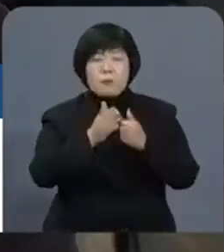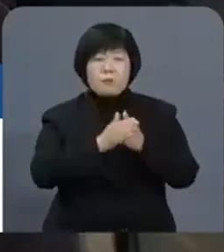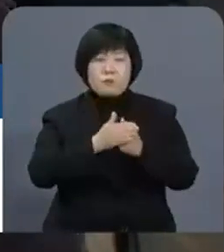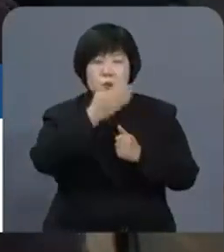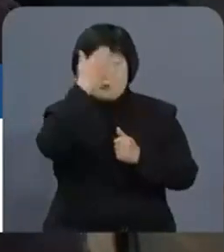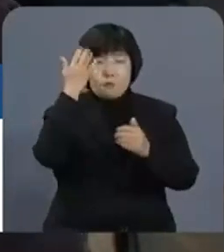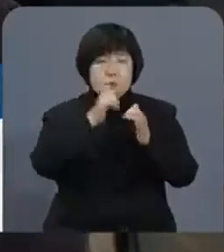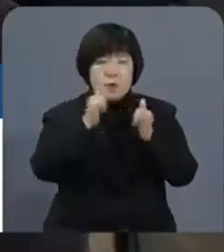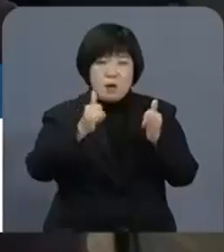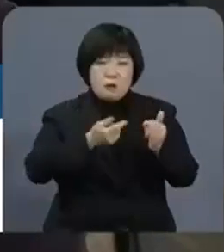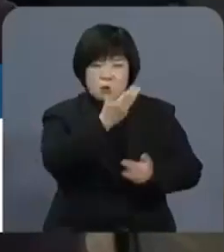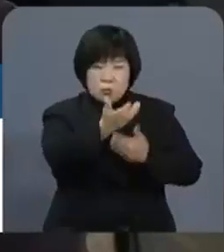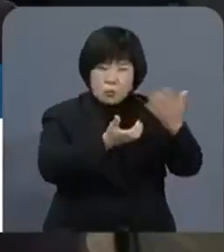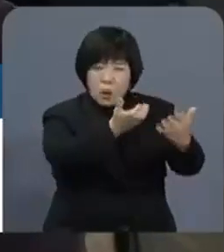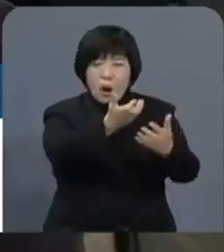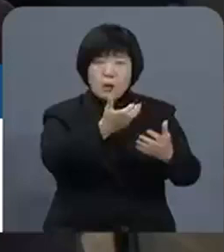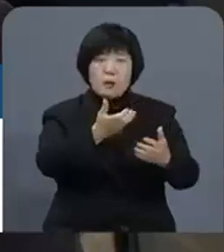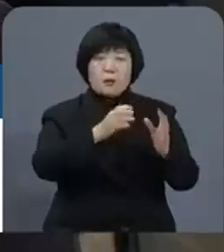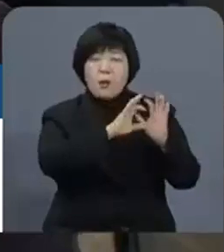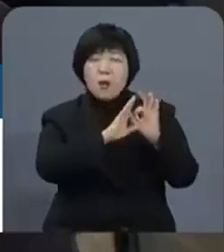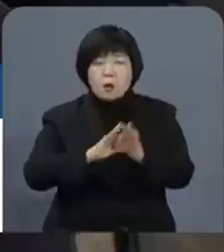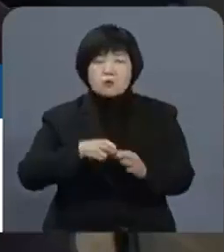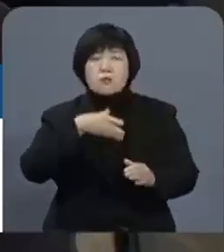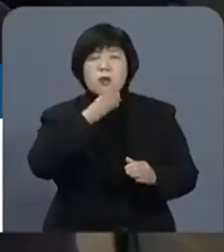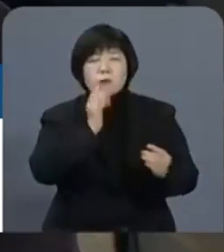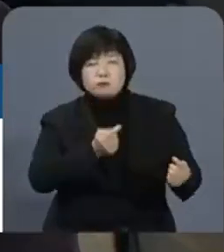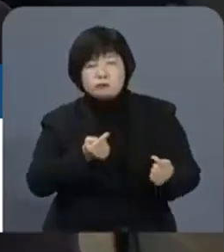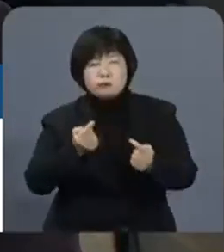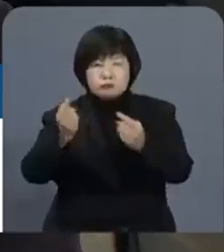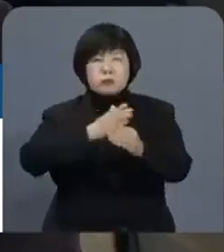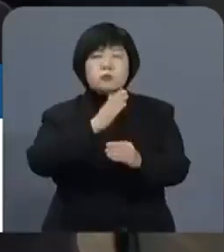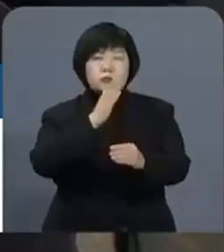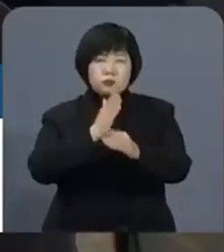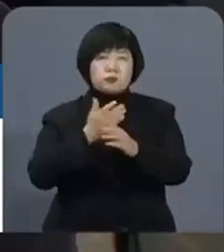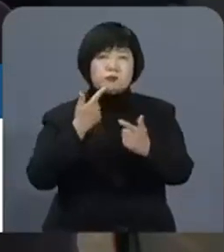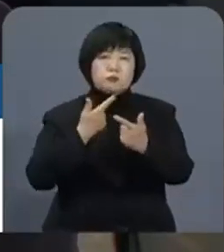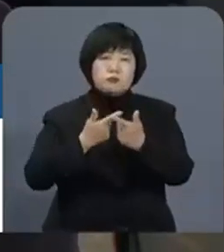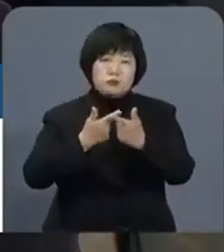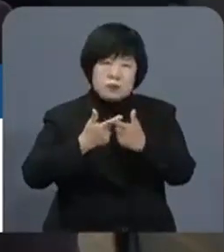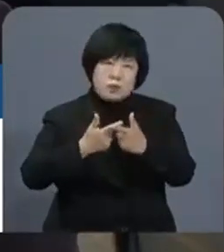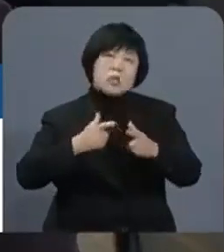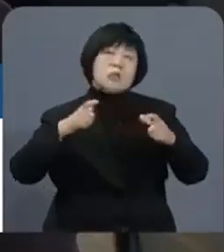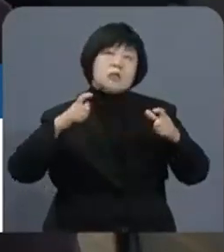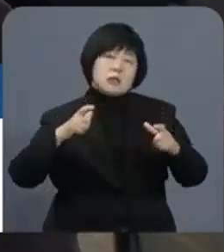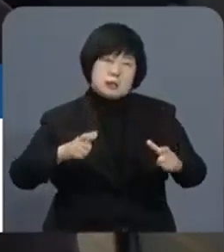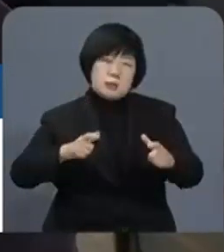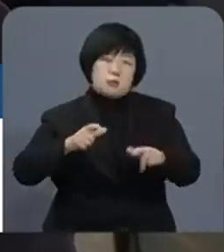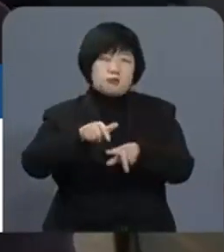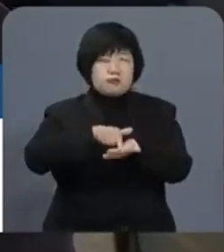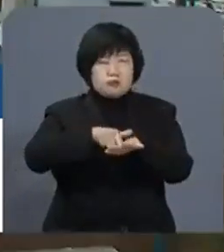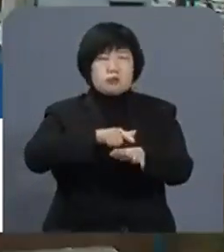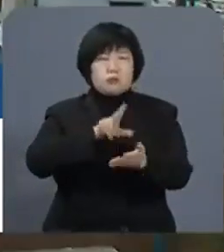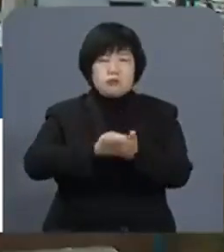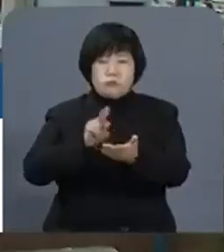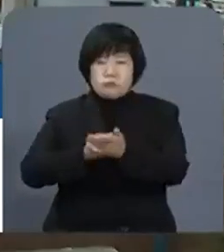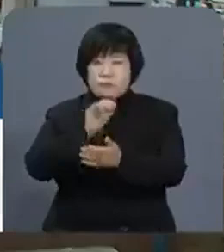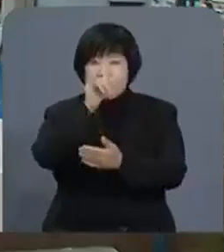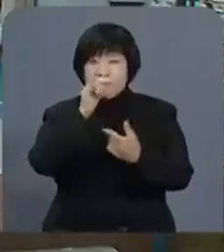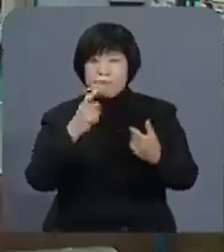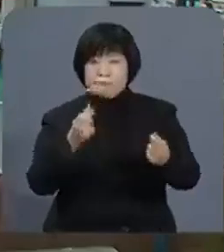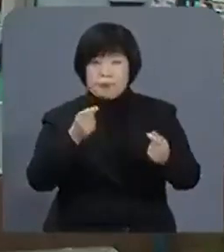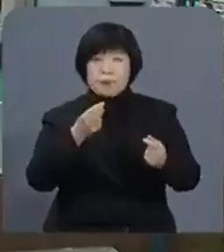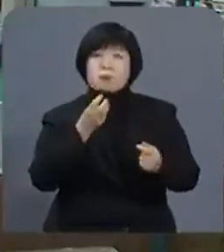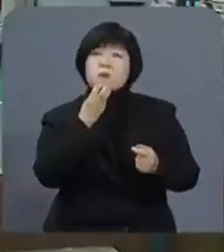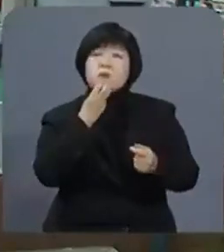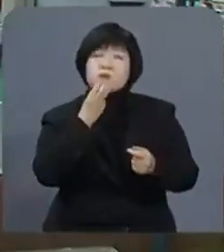떠나고 지속적으로 고령화 되면서 저는 이 이 지역의 인구들이 계속 검출될 수 밖에 없네 아직 구조적인 문제가 수도권 쏠림